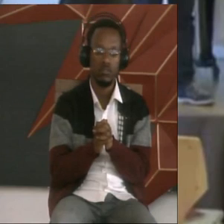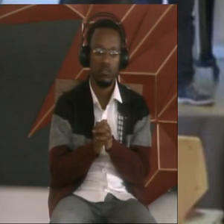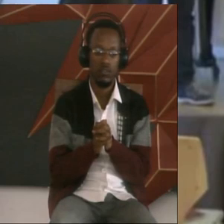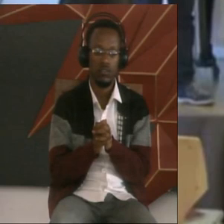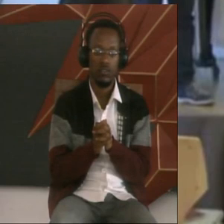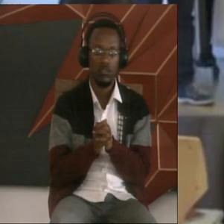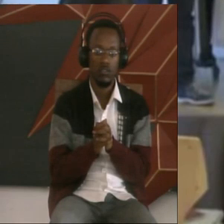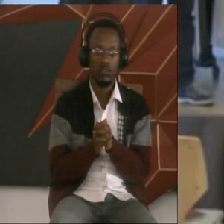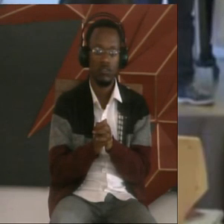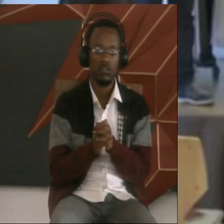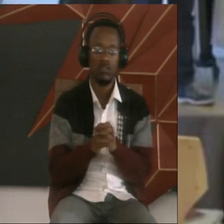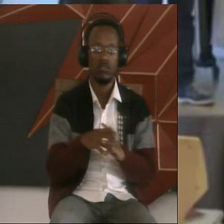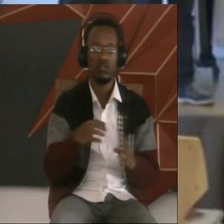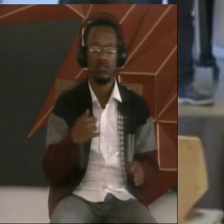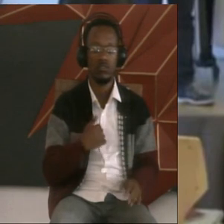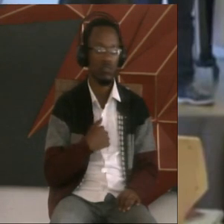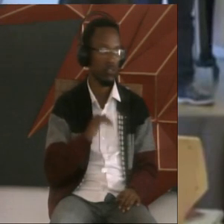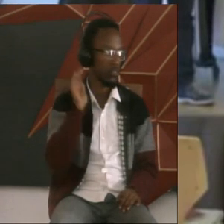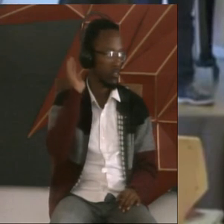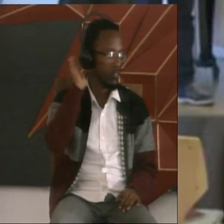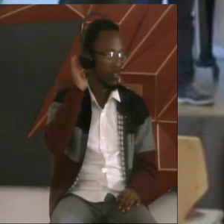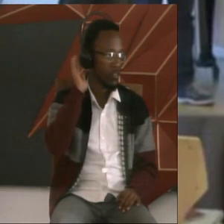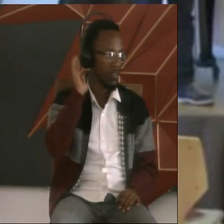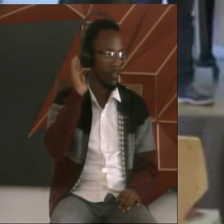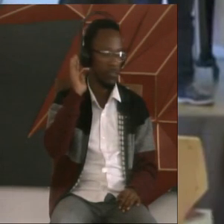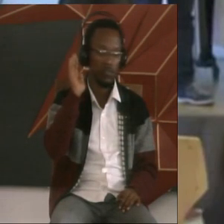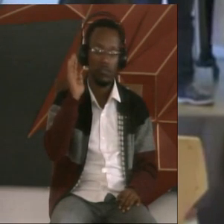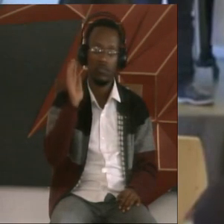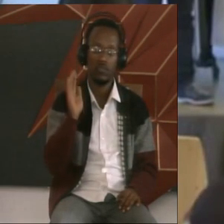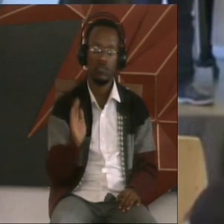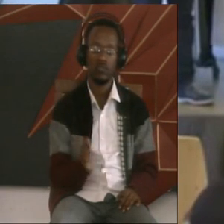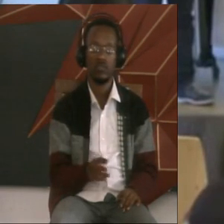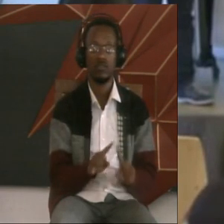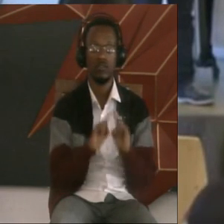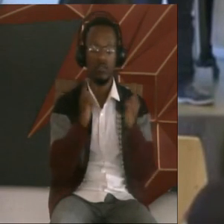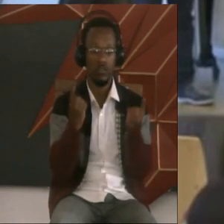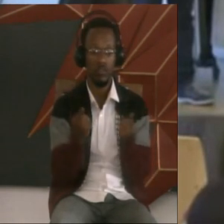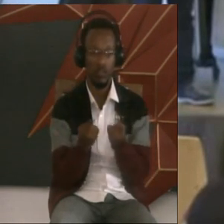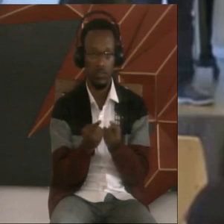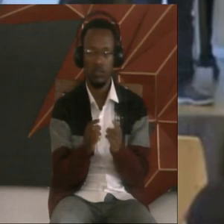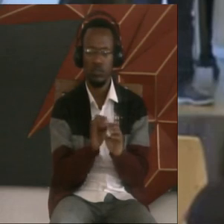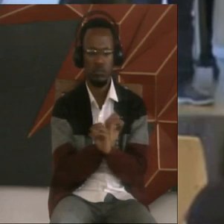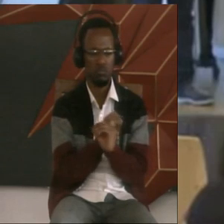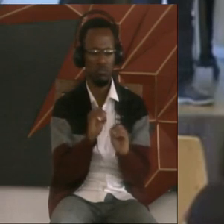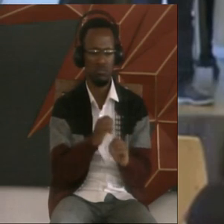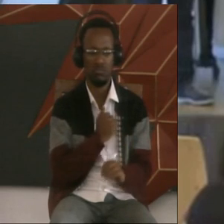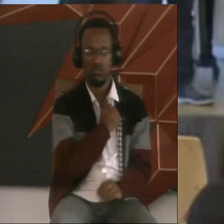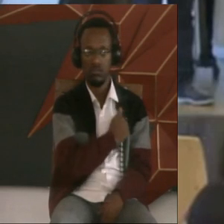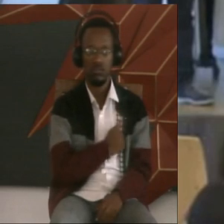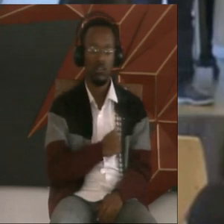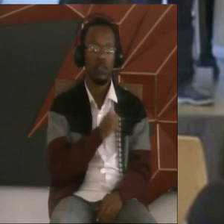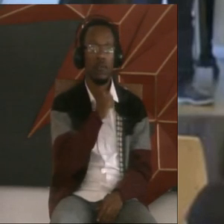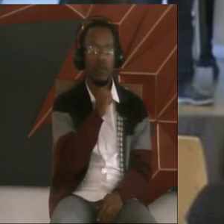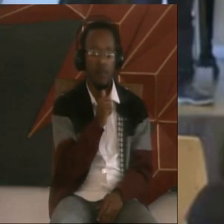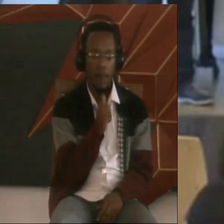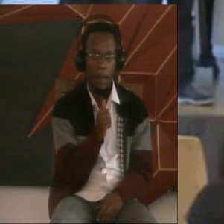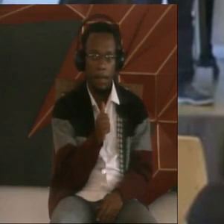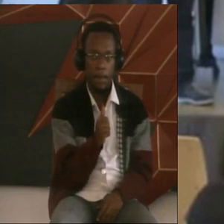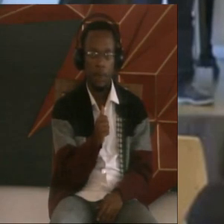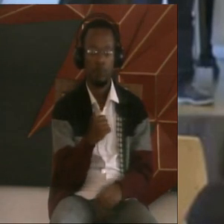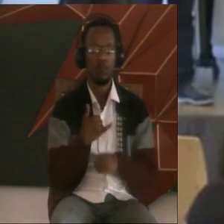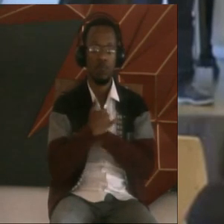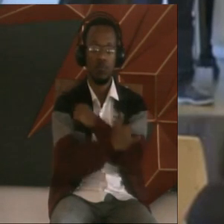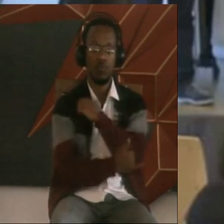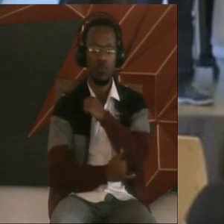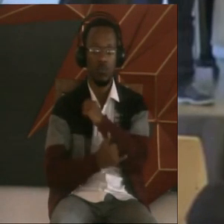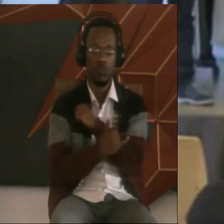J'entends de ce troupeau sans souci. Umva umukumbi udafite kibazo. Sans